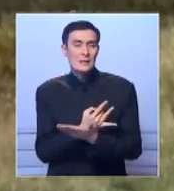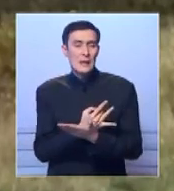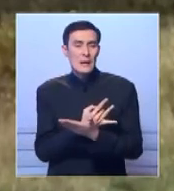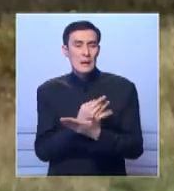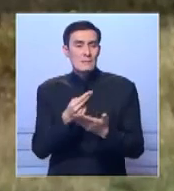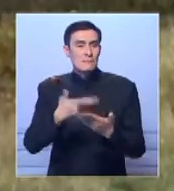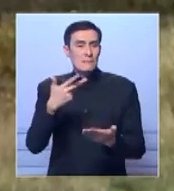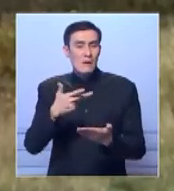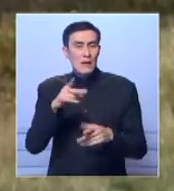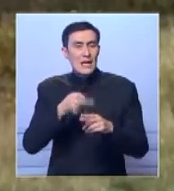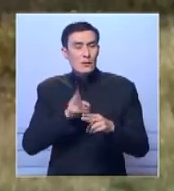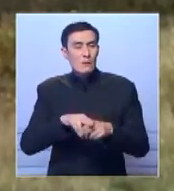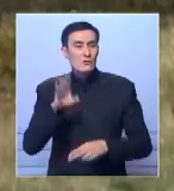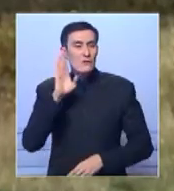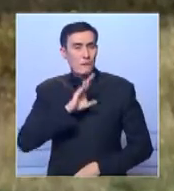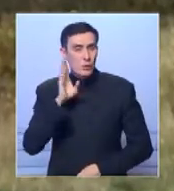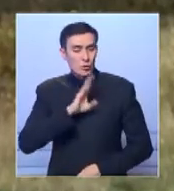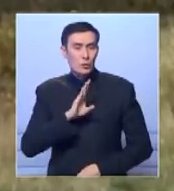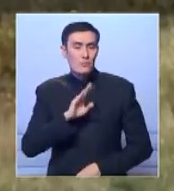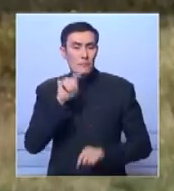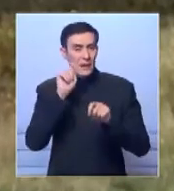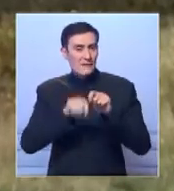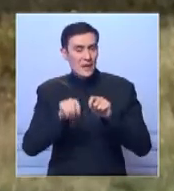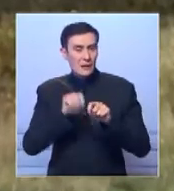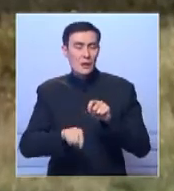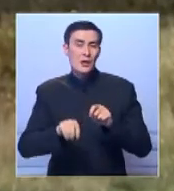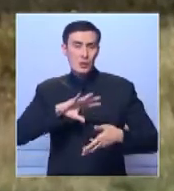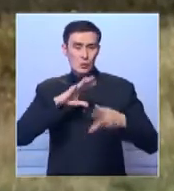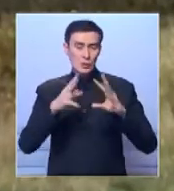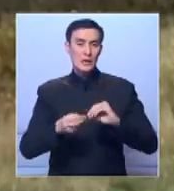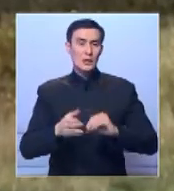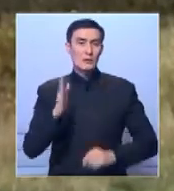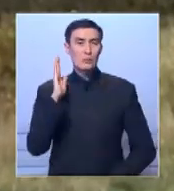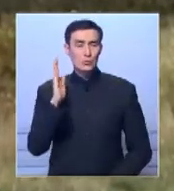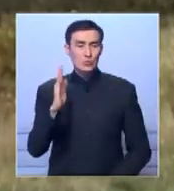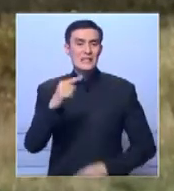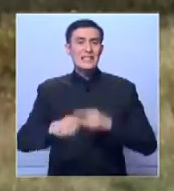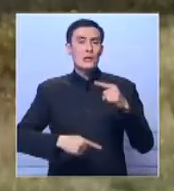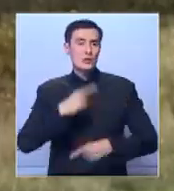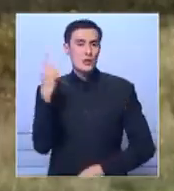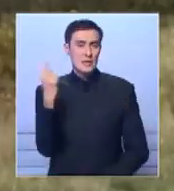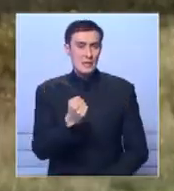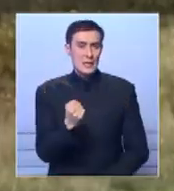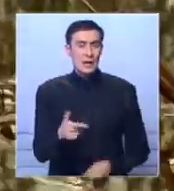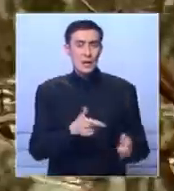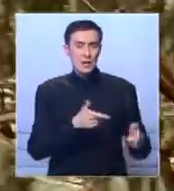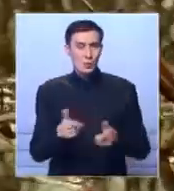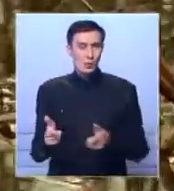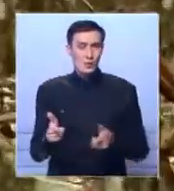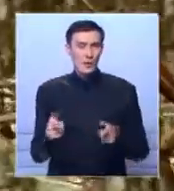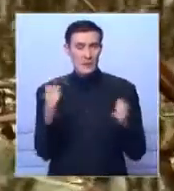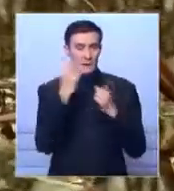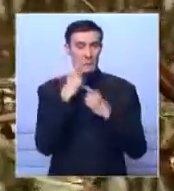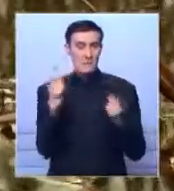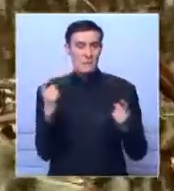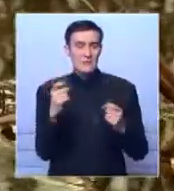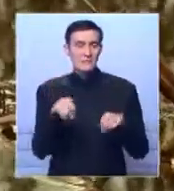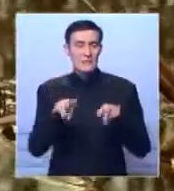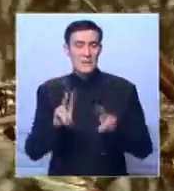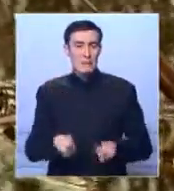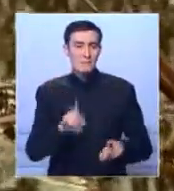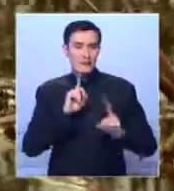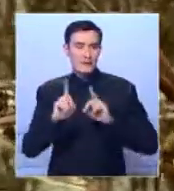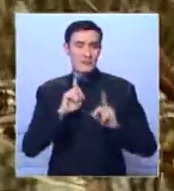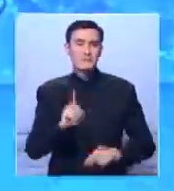пробы для объективности. Результаты будем на следующей неделе освещать на специальном